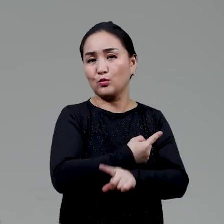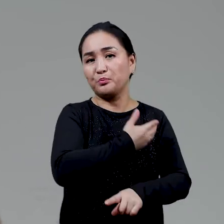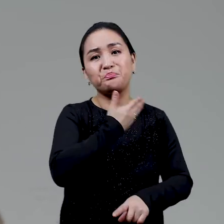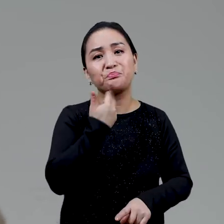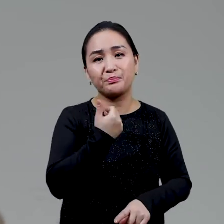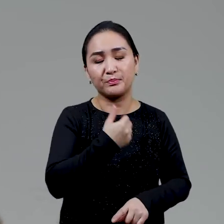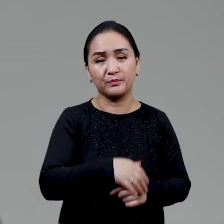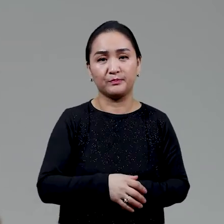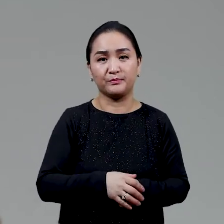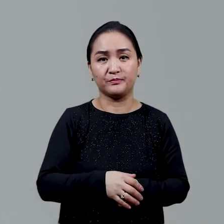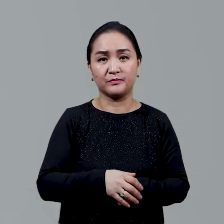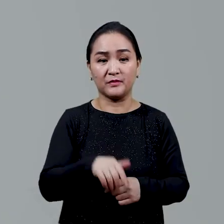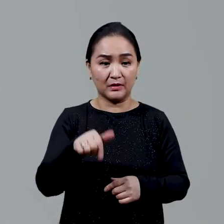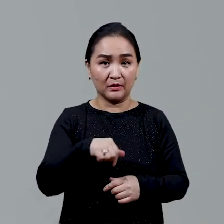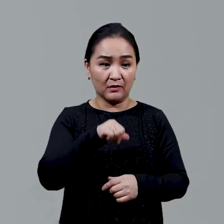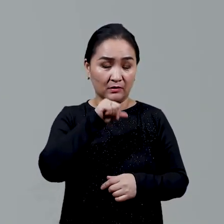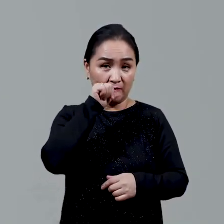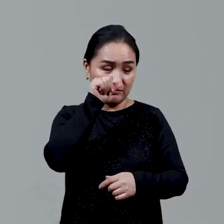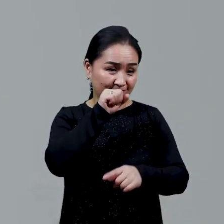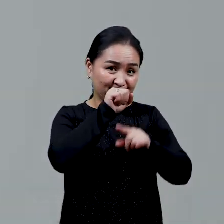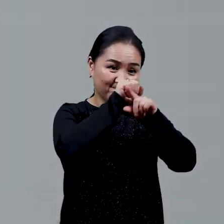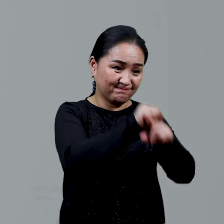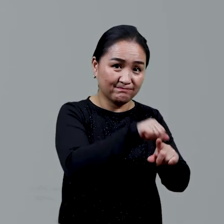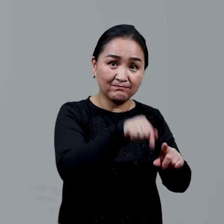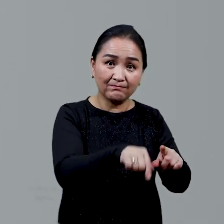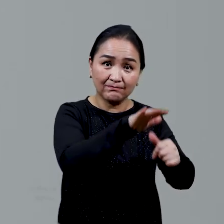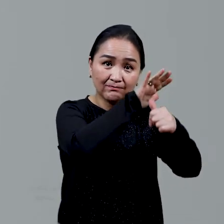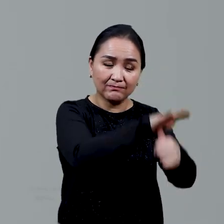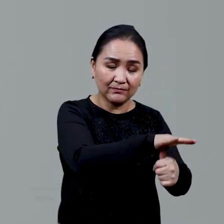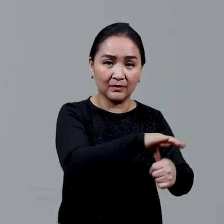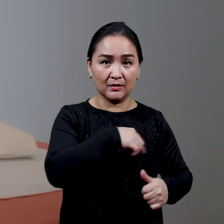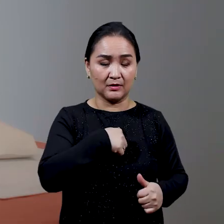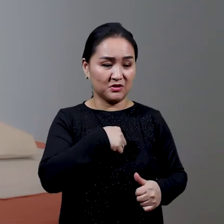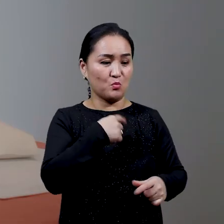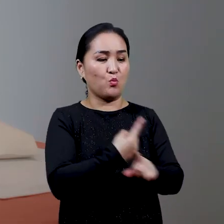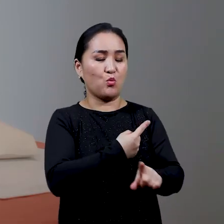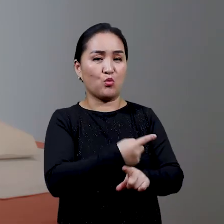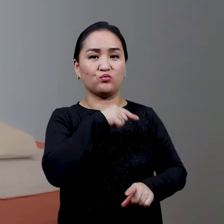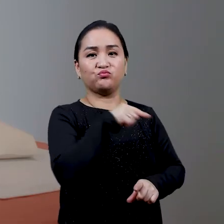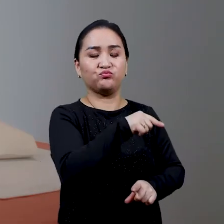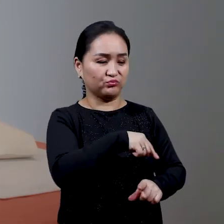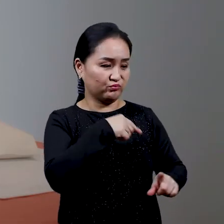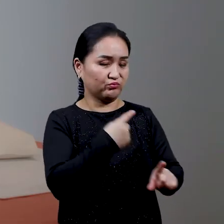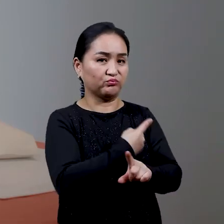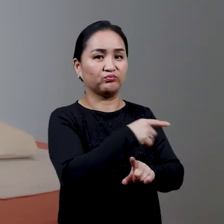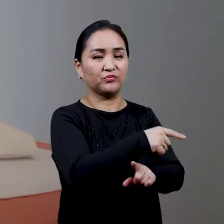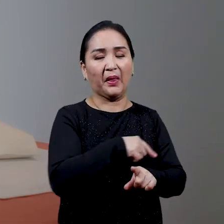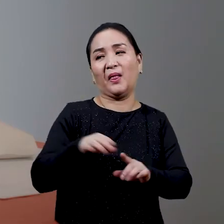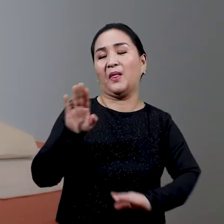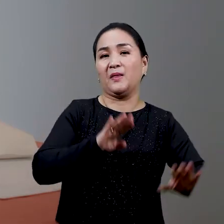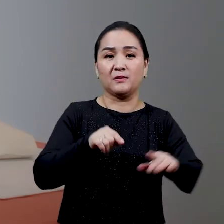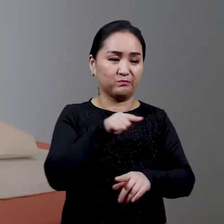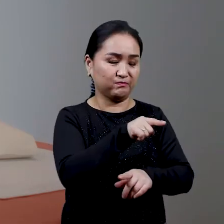байхгүй. Харин чамагийн энэ мэтэр ингэж одоо буруу чиний буруу те чи одоо өдөөсөн ч гэдэг